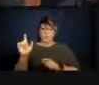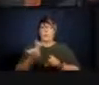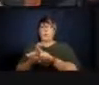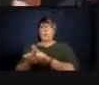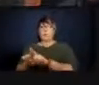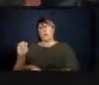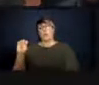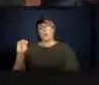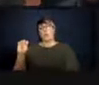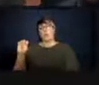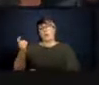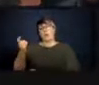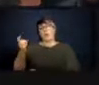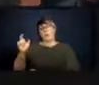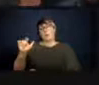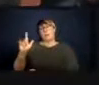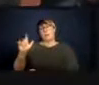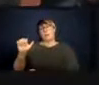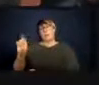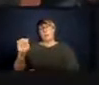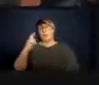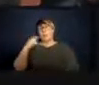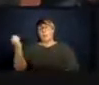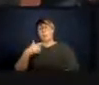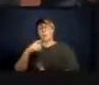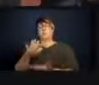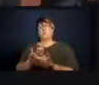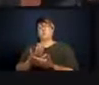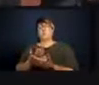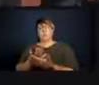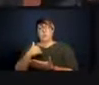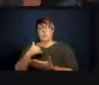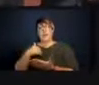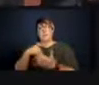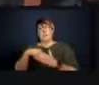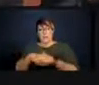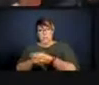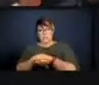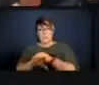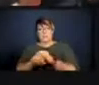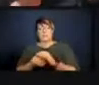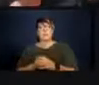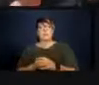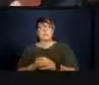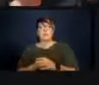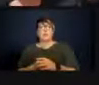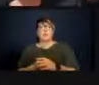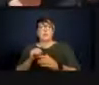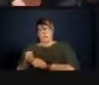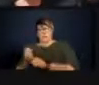kuhakikisha ya kuwa wanafunzi wote wanaweza kufikia mambo haya kwa urahisi.